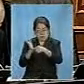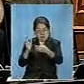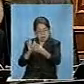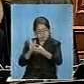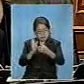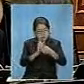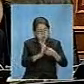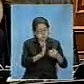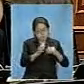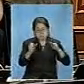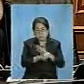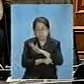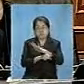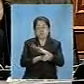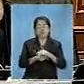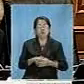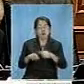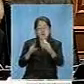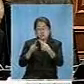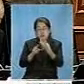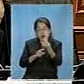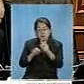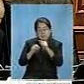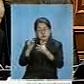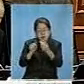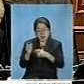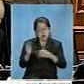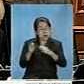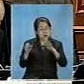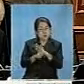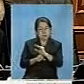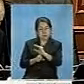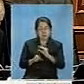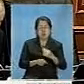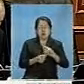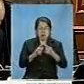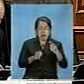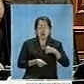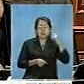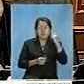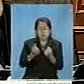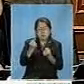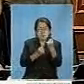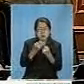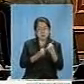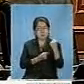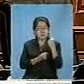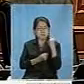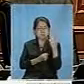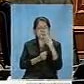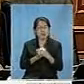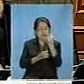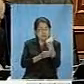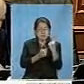ามิตภาษีมูลค่าเพิ่มเพียงแต่เราเองเห็นใจว่าถ้าหากว่าท่านจะซื้อรถคันเล็กๆ เป็นคันแรกของชีวิตนั้นเนี่ยแล้วท่าน